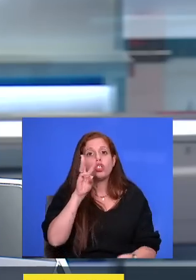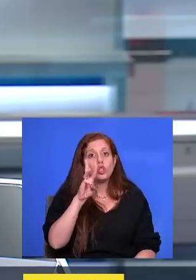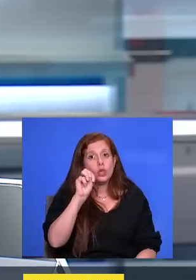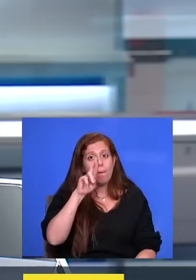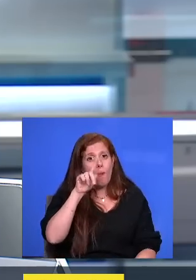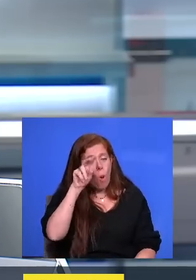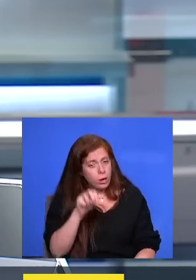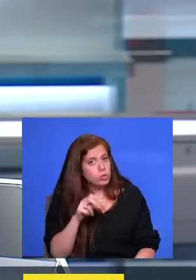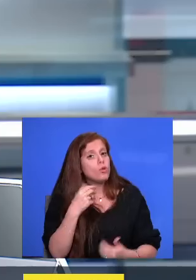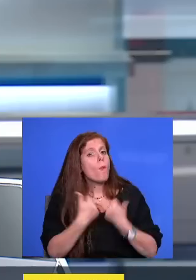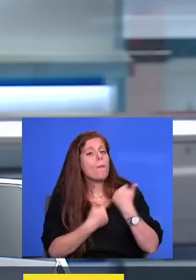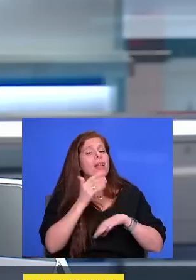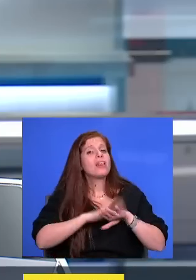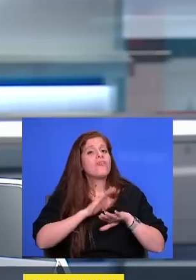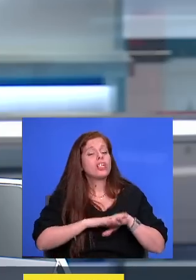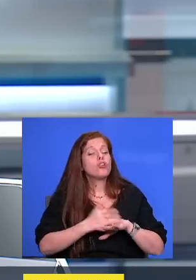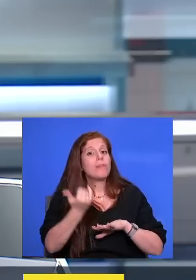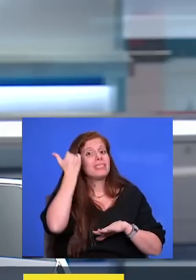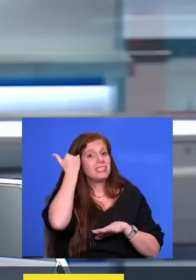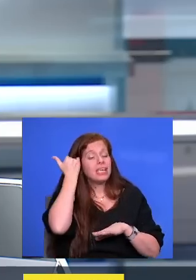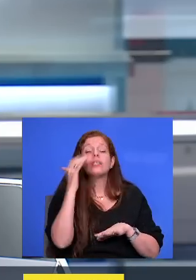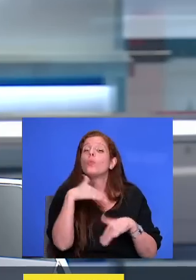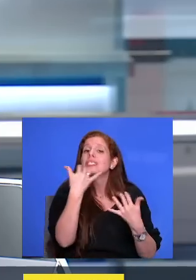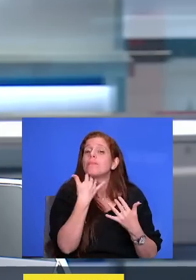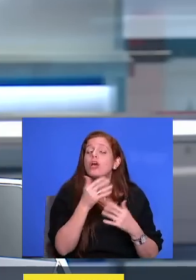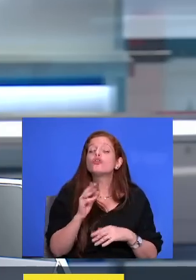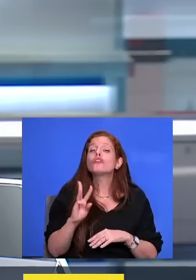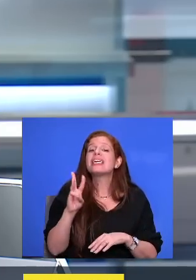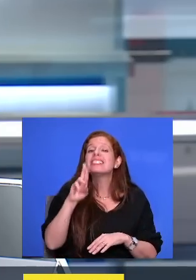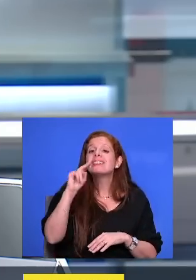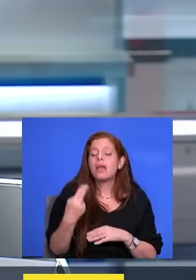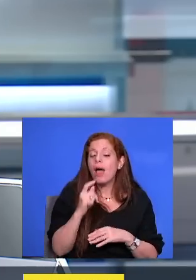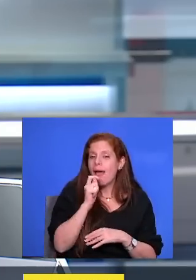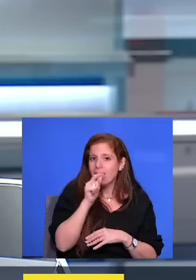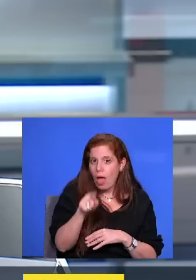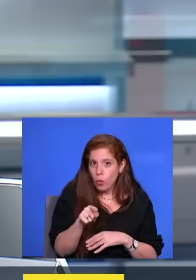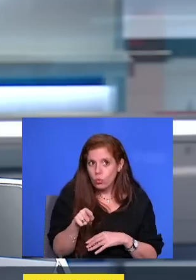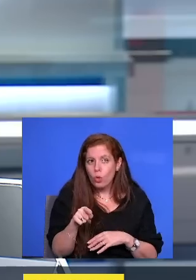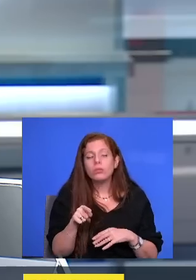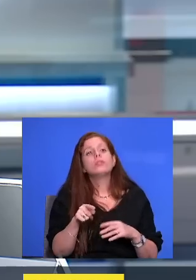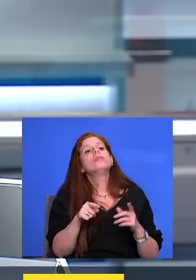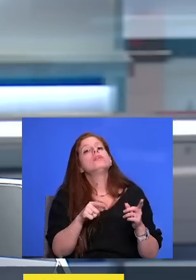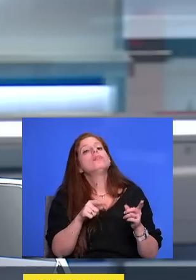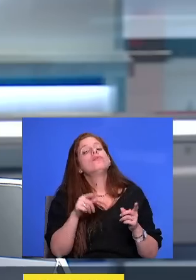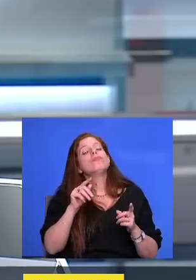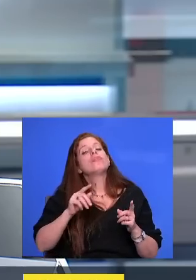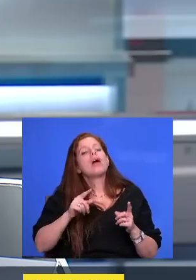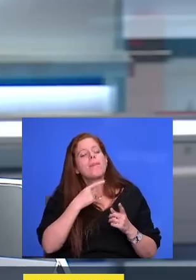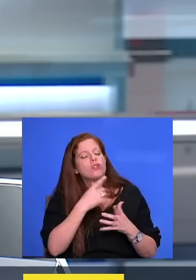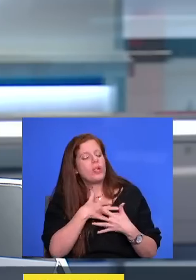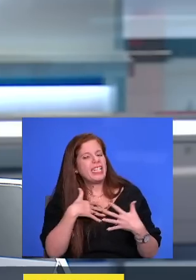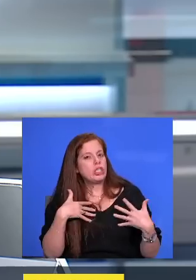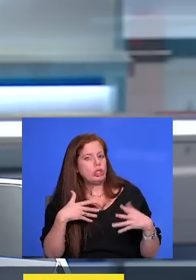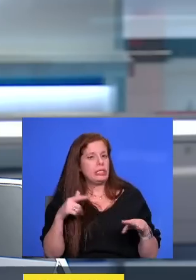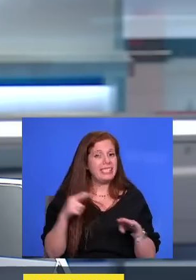לתפקיד המזכיר הצבאי בעבר סיפר ששר נתניהו ראינה אותו. השר והרמטכ"ל לשעבר יעלון טען שהרגיש התערבות במינויו של